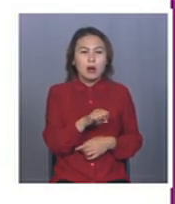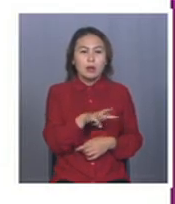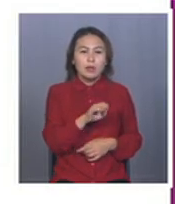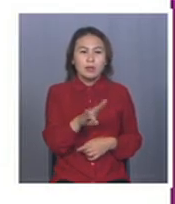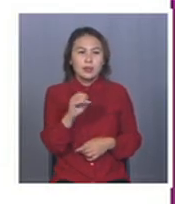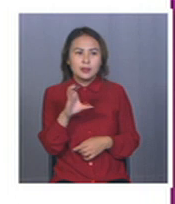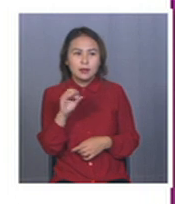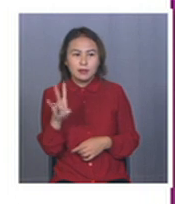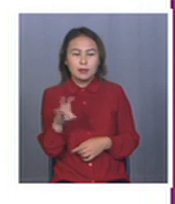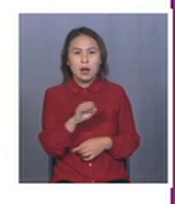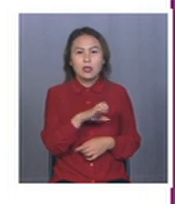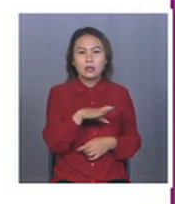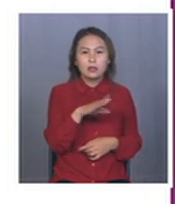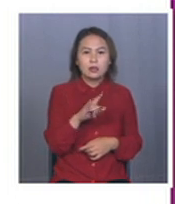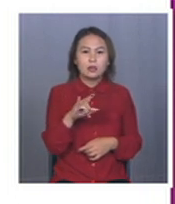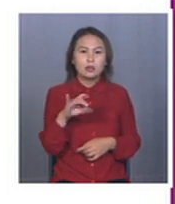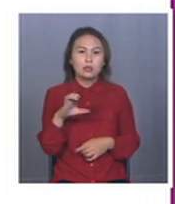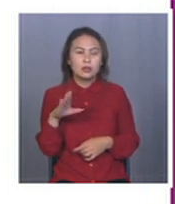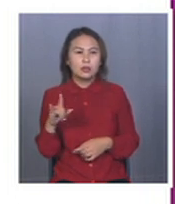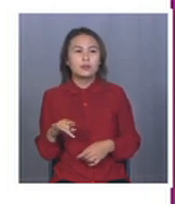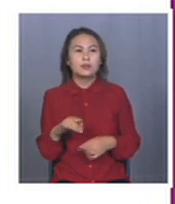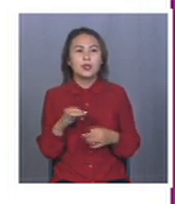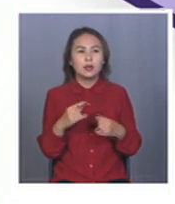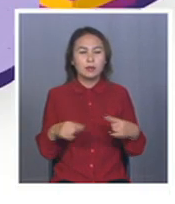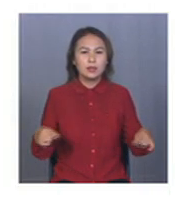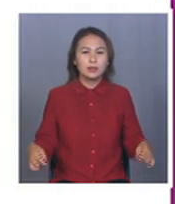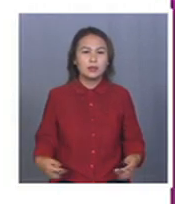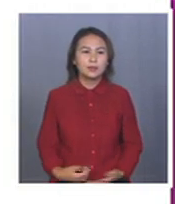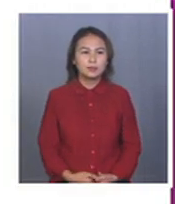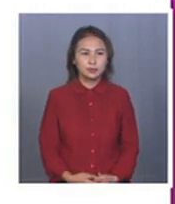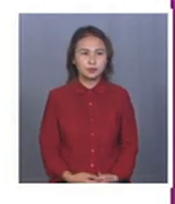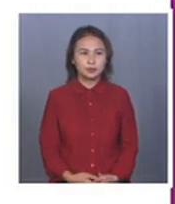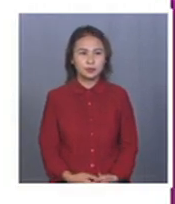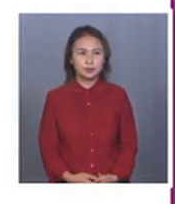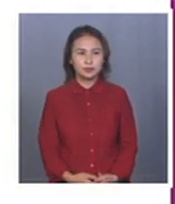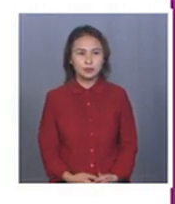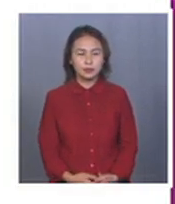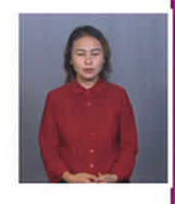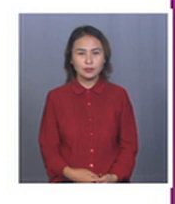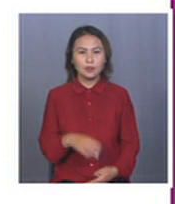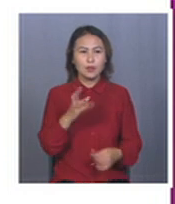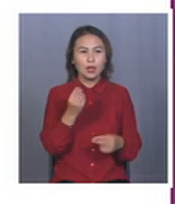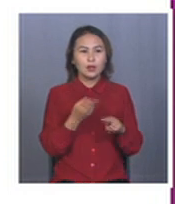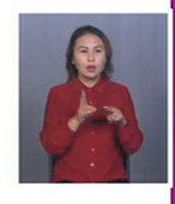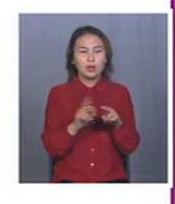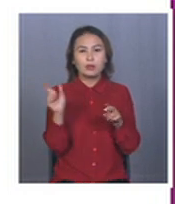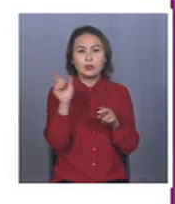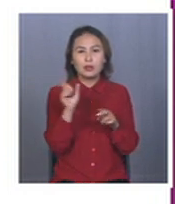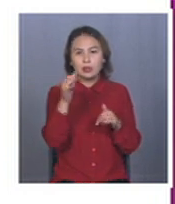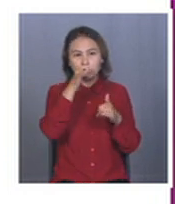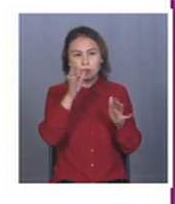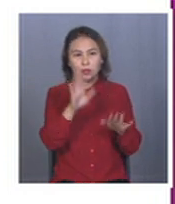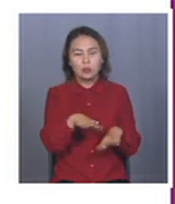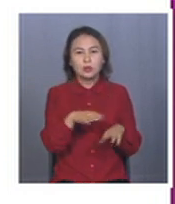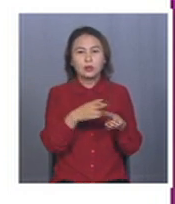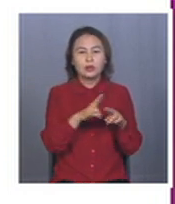аман есен, асты үсті, тағы басқа. Буын үндестігіне бағынбайтын, түбірге жалғанатын